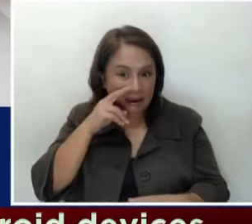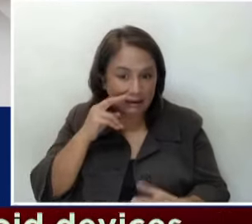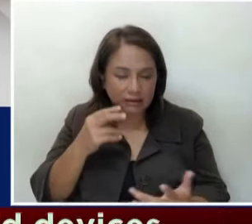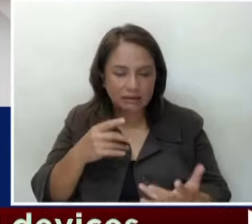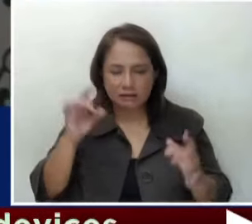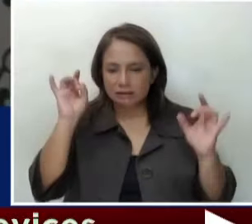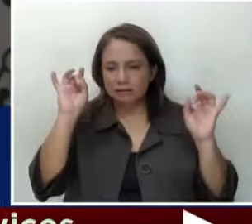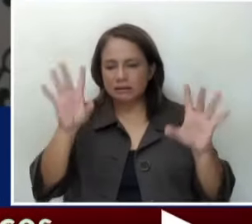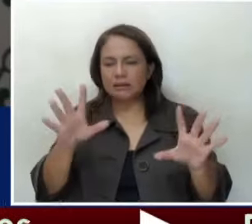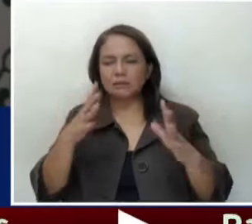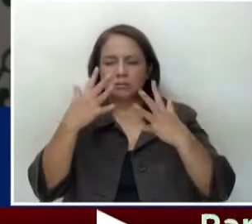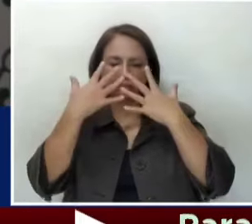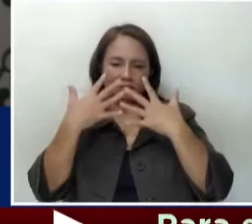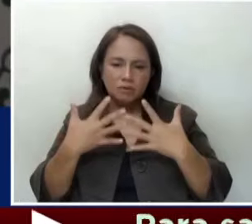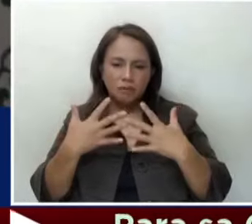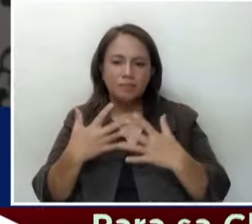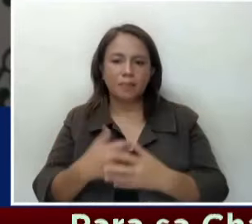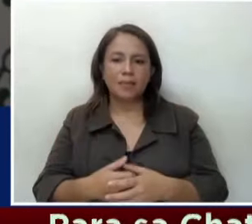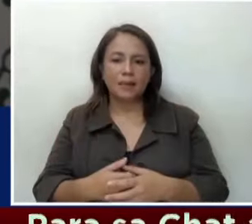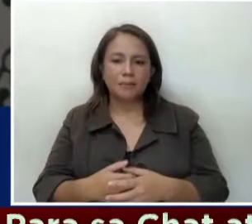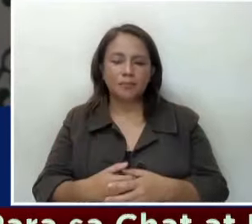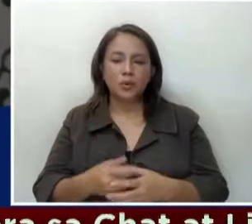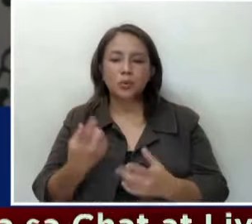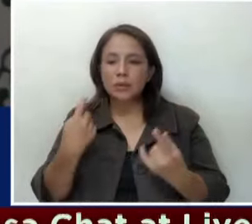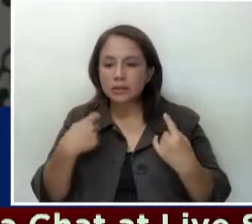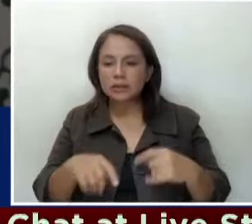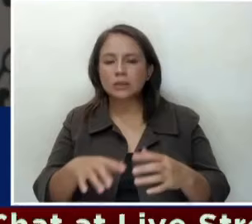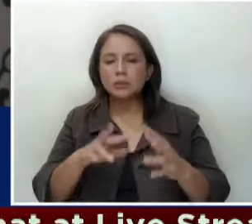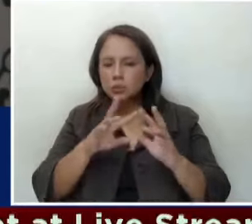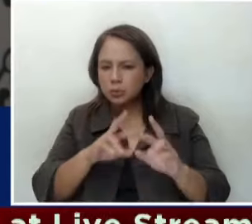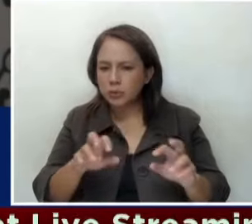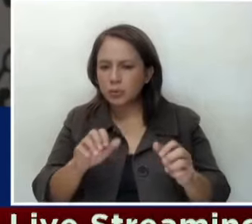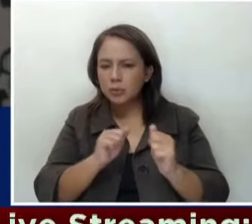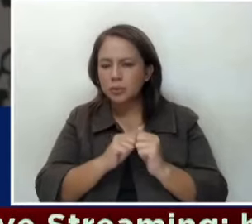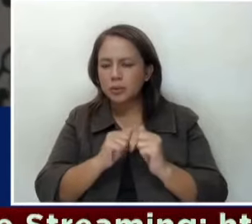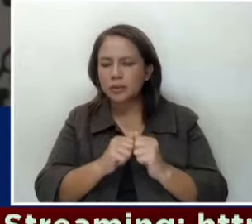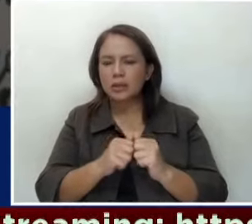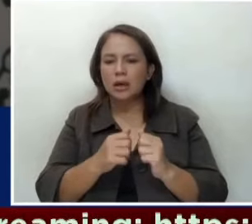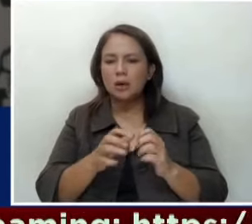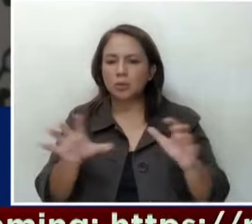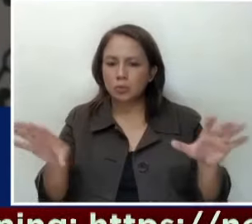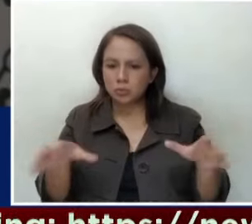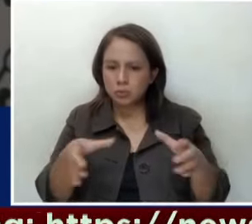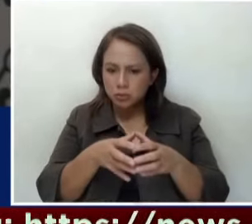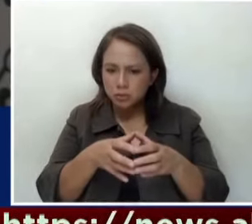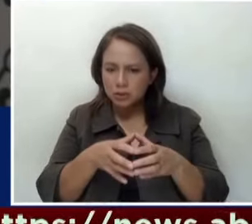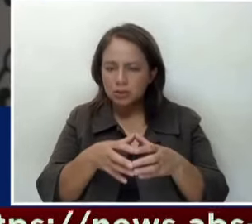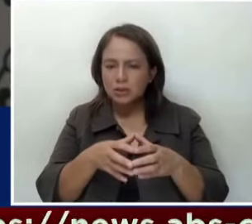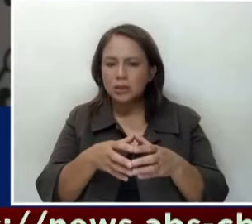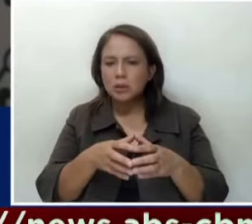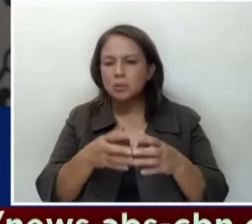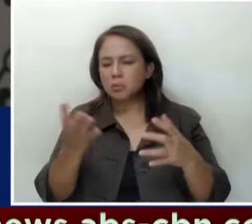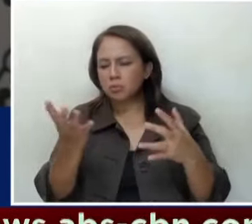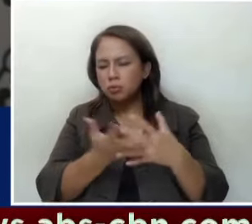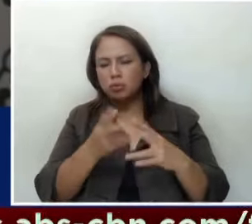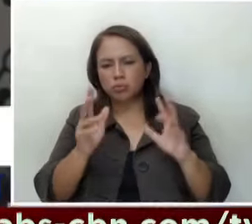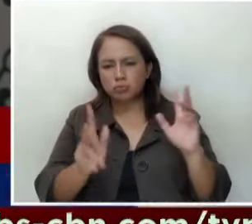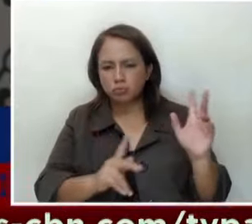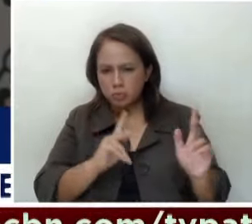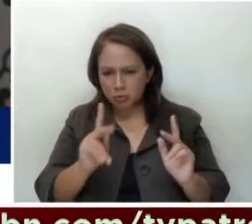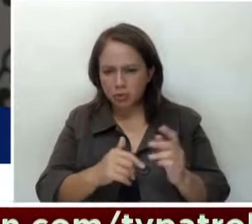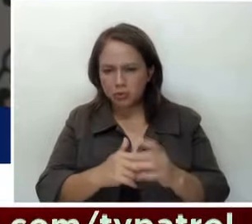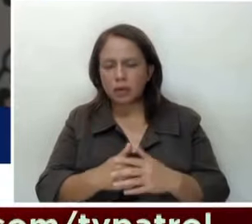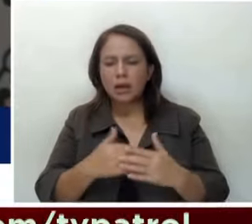at nakalulungkot. We will try to study with our councils suing these people who